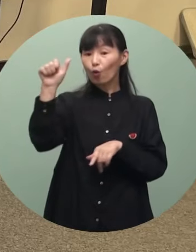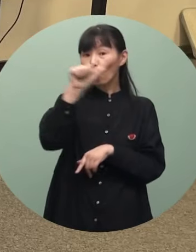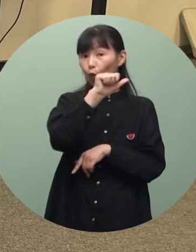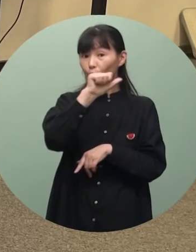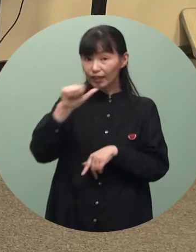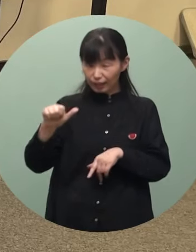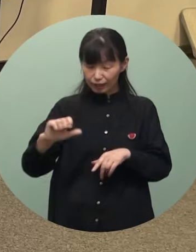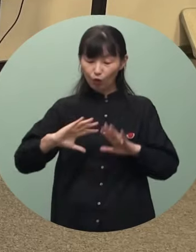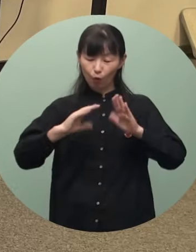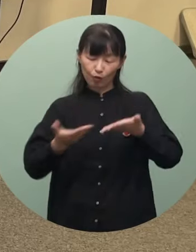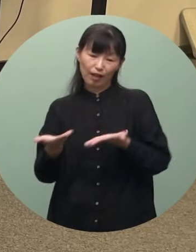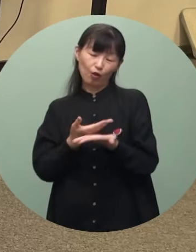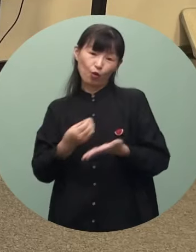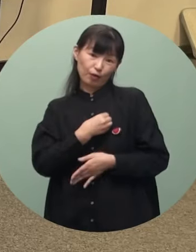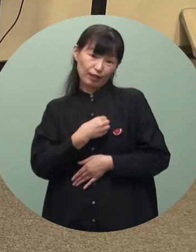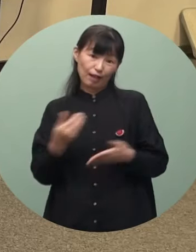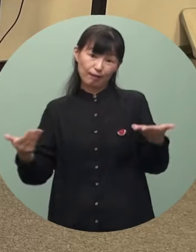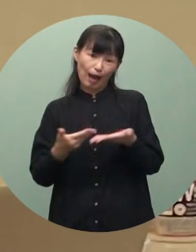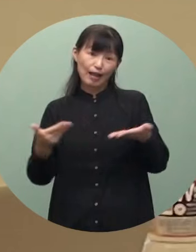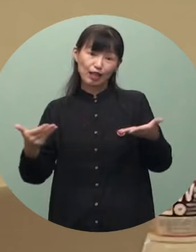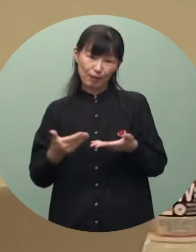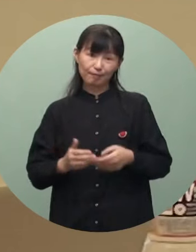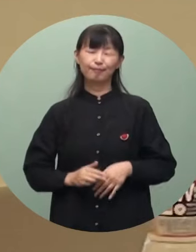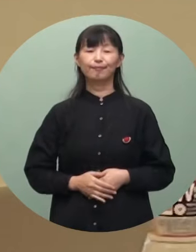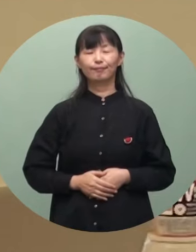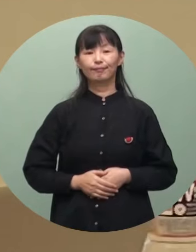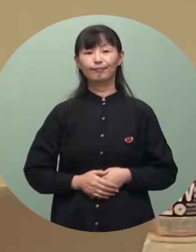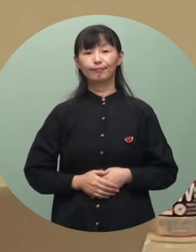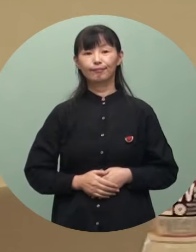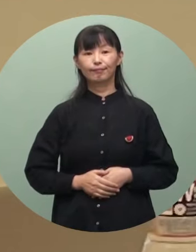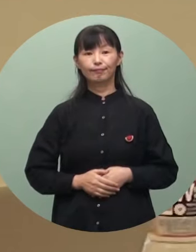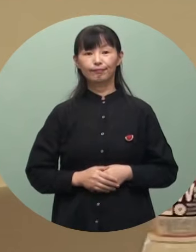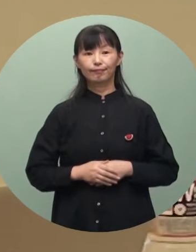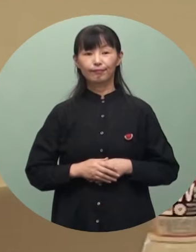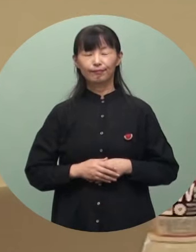の国際交流員が働いています。